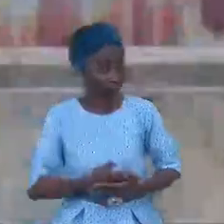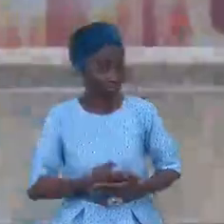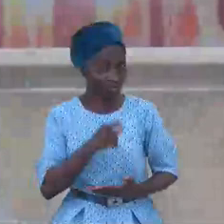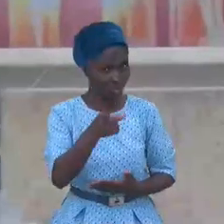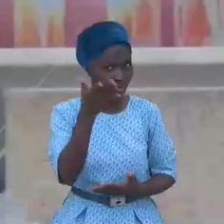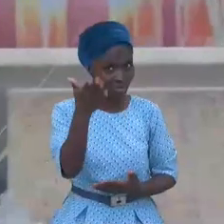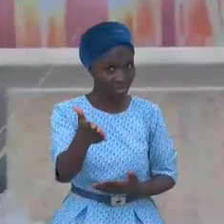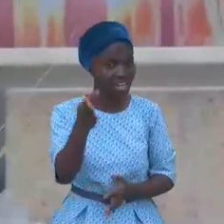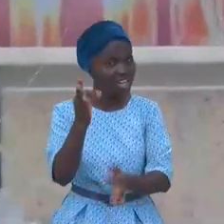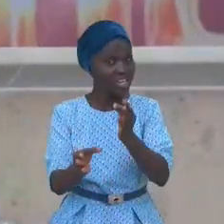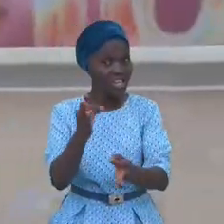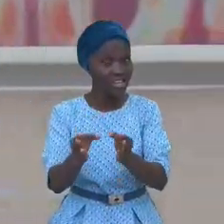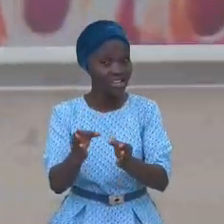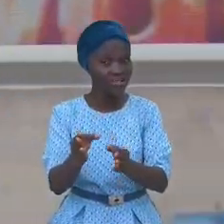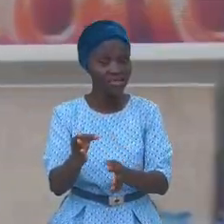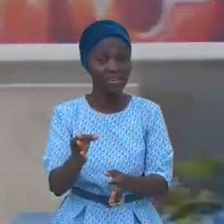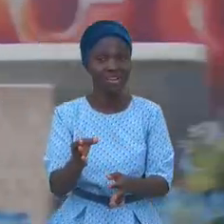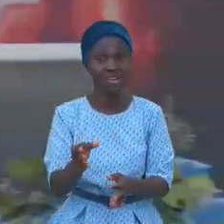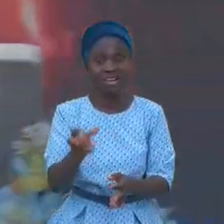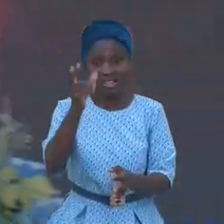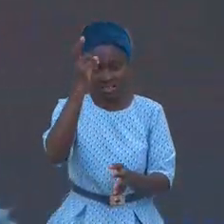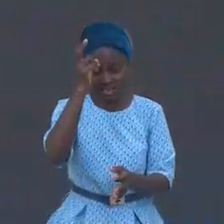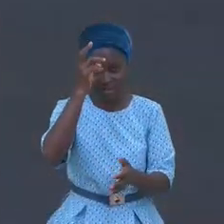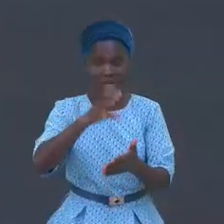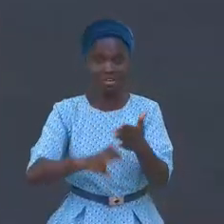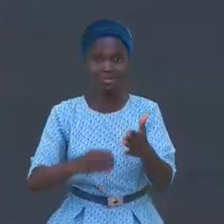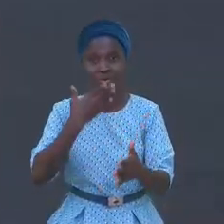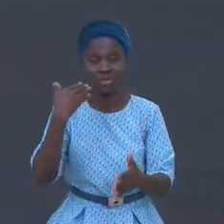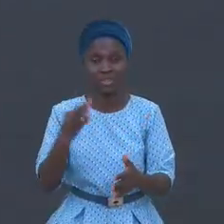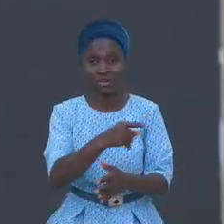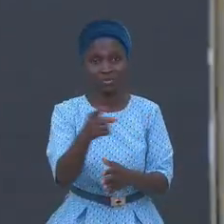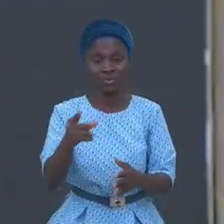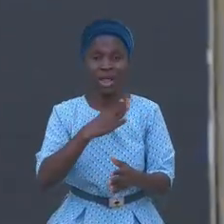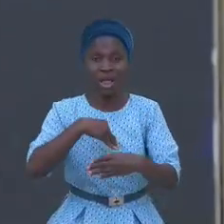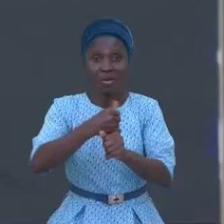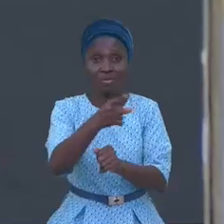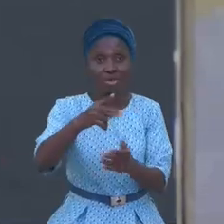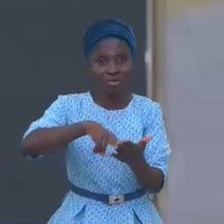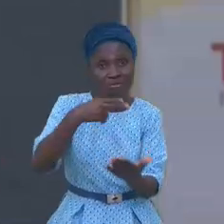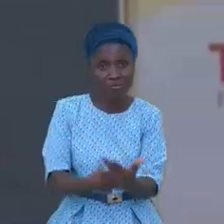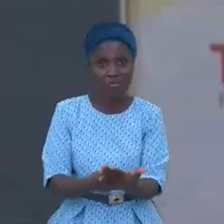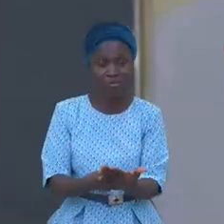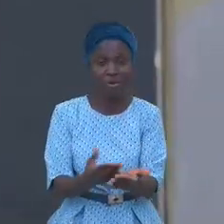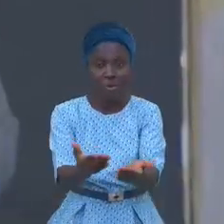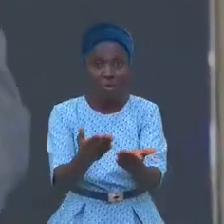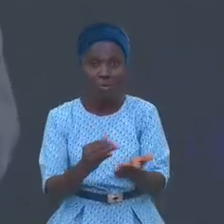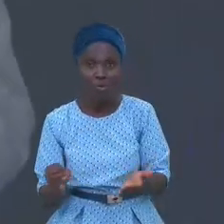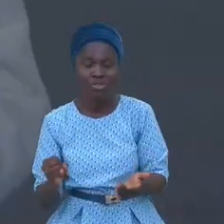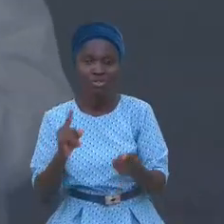si le diable a pris le meilleur de toi et t'a fait tomber,